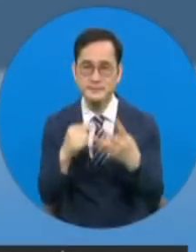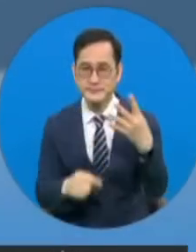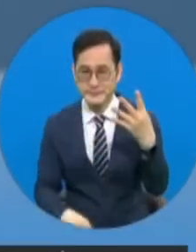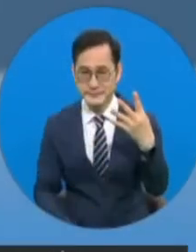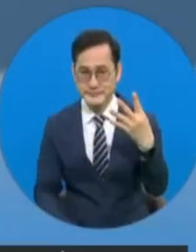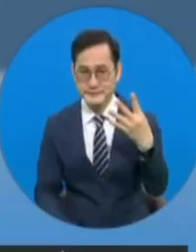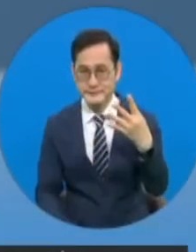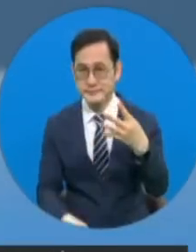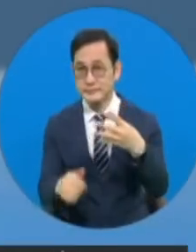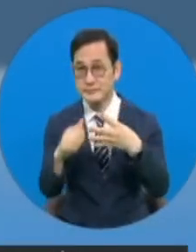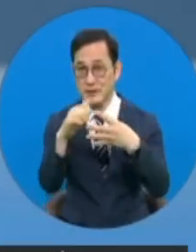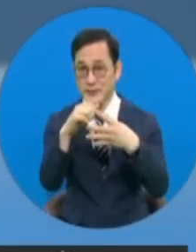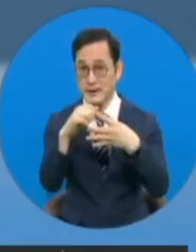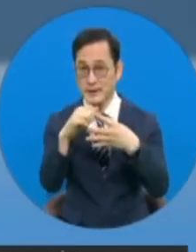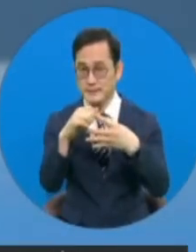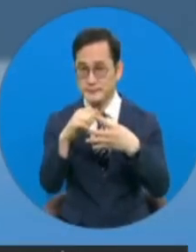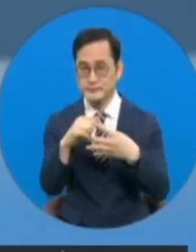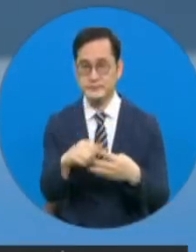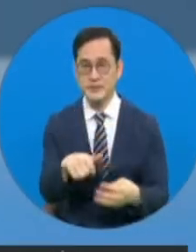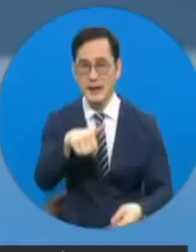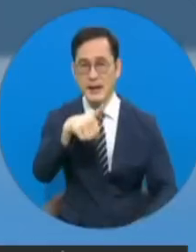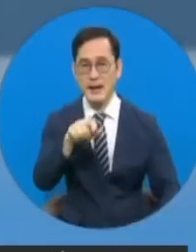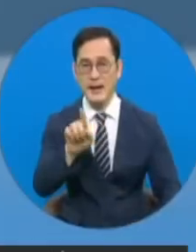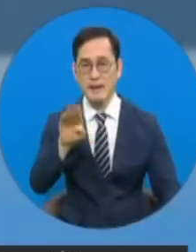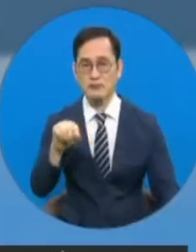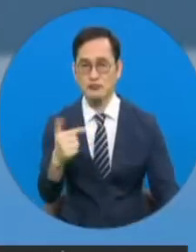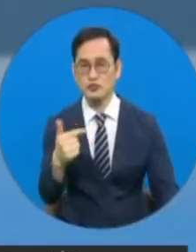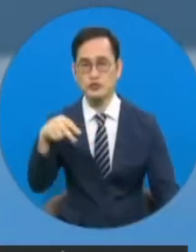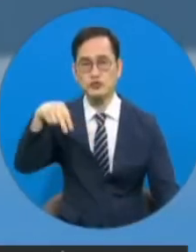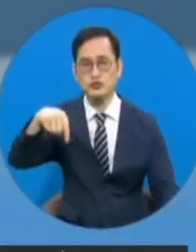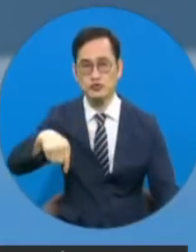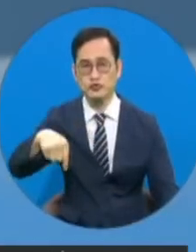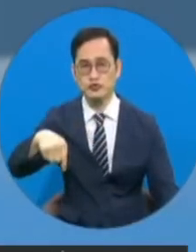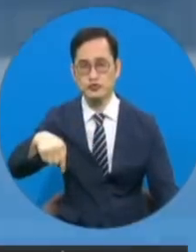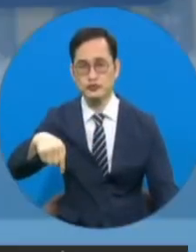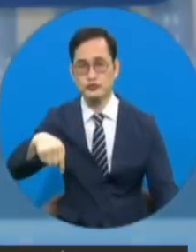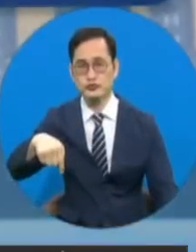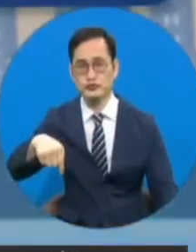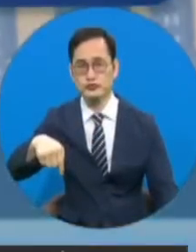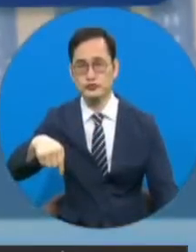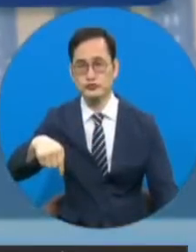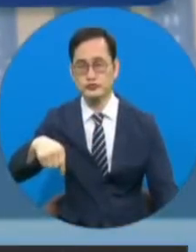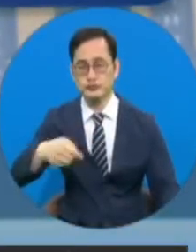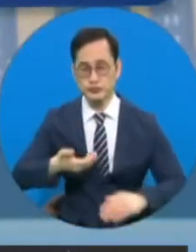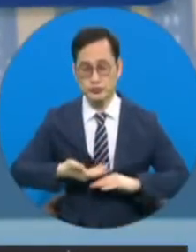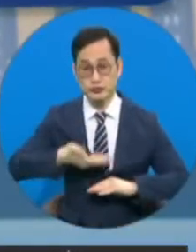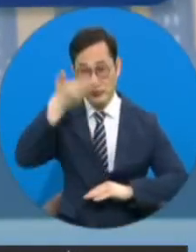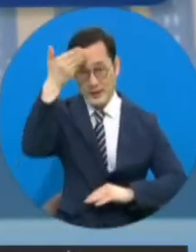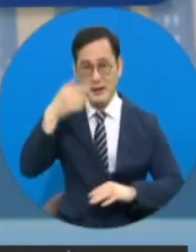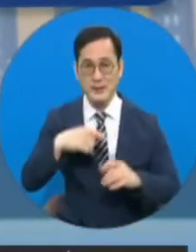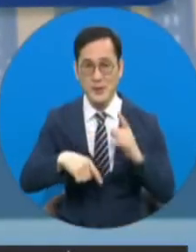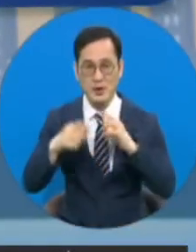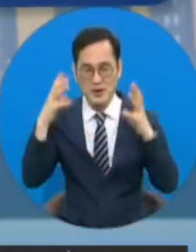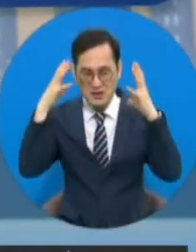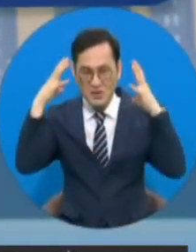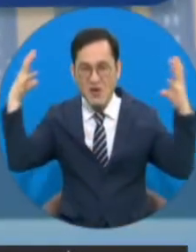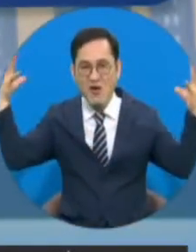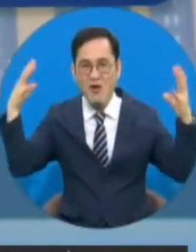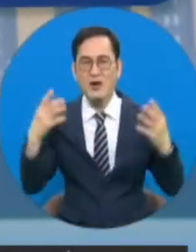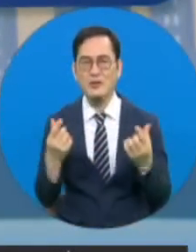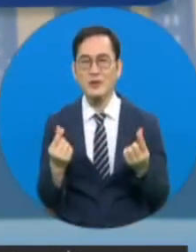첫 번째 키워드는 뭘까요 가분수 머리가 큰 건데 누구 머리가 크다는 걸까요